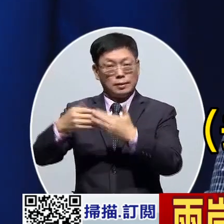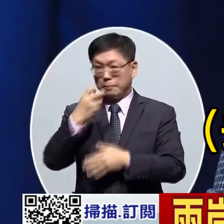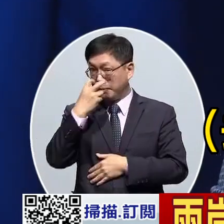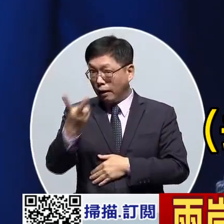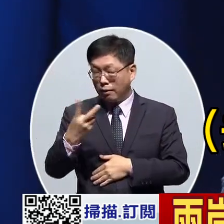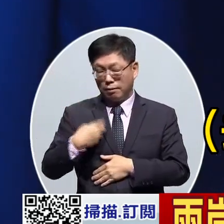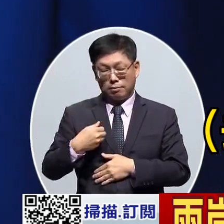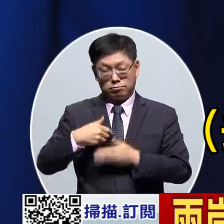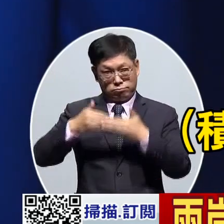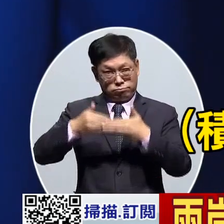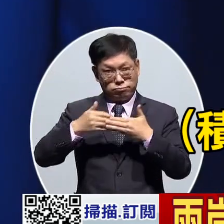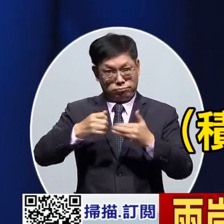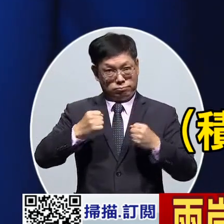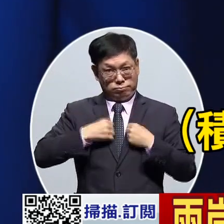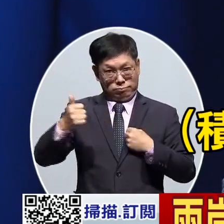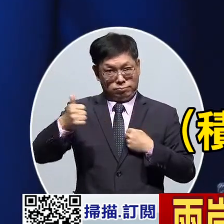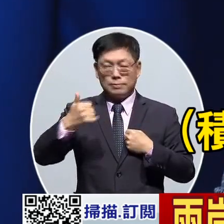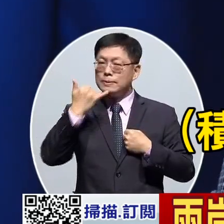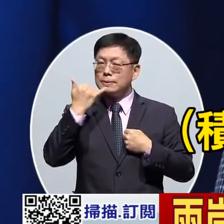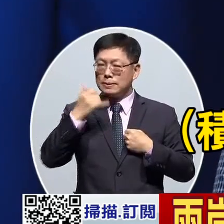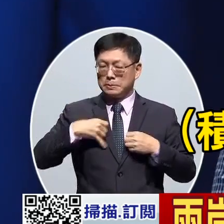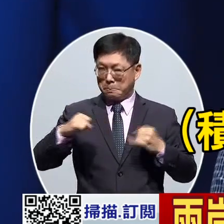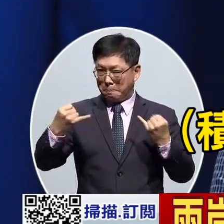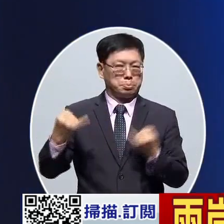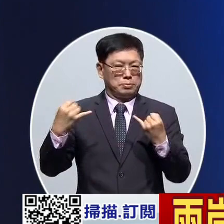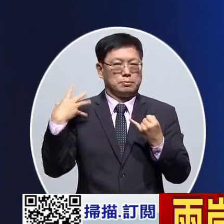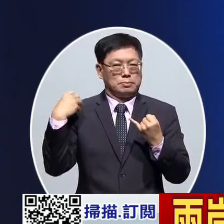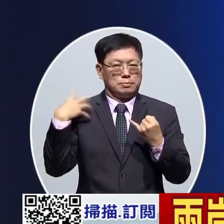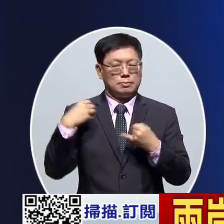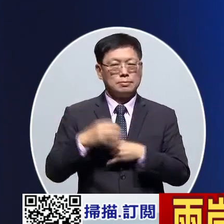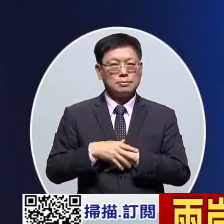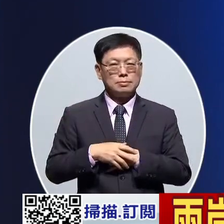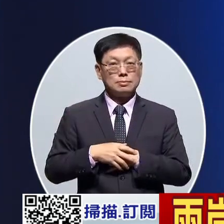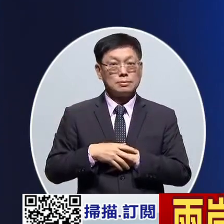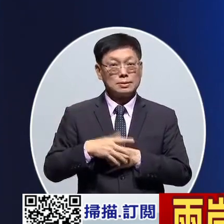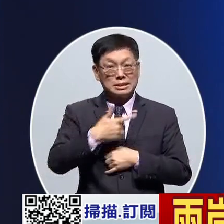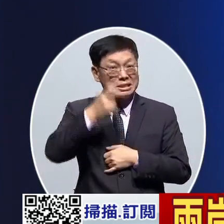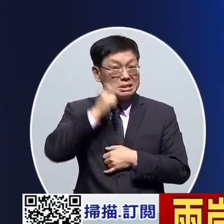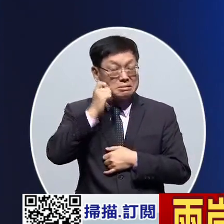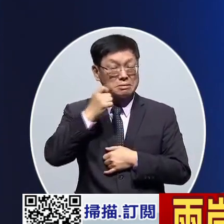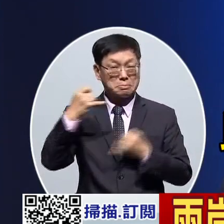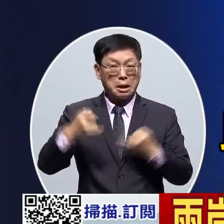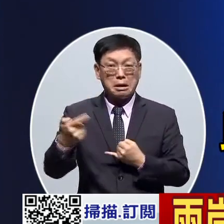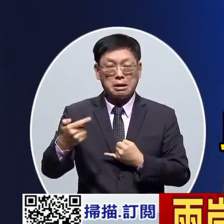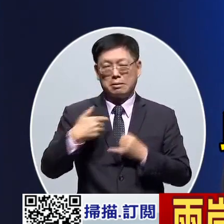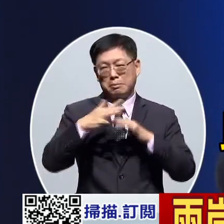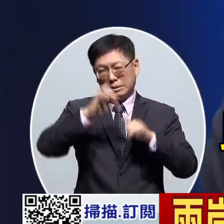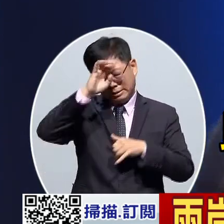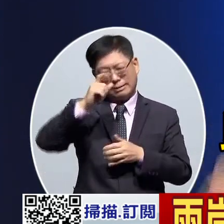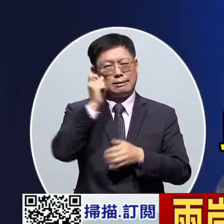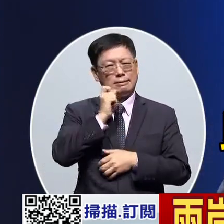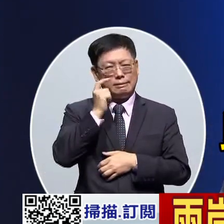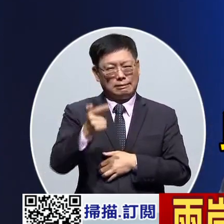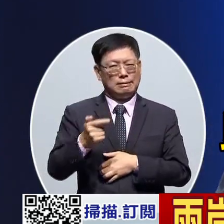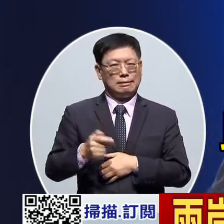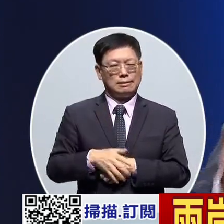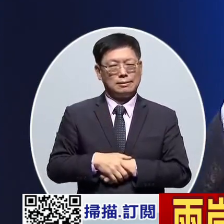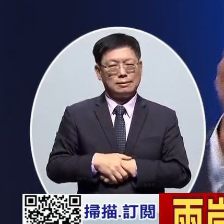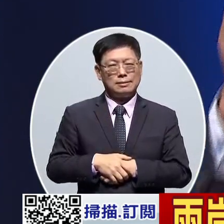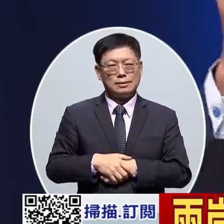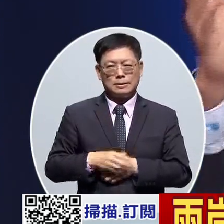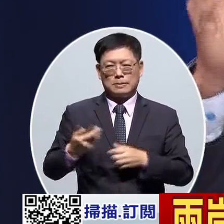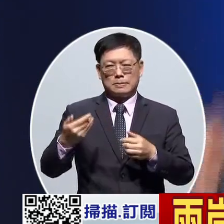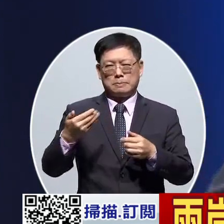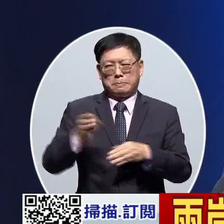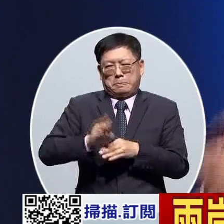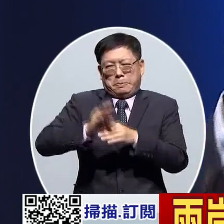会中共的领导人，积极来化解两岸的紧张关系。 各位，谁最喜欢相互敌对？民进党最喜欢两岸敌对啊，越